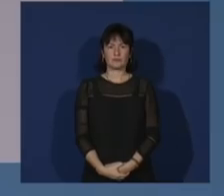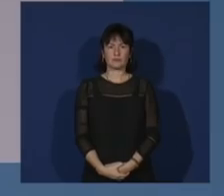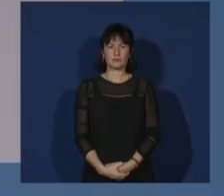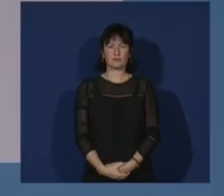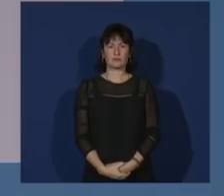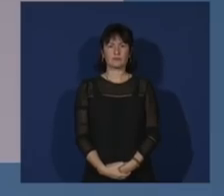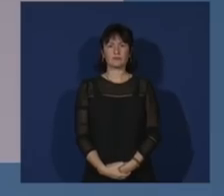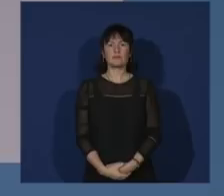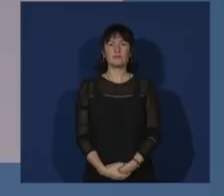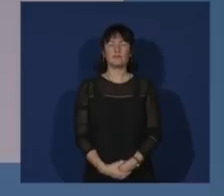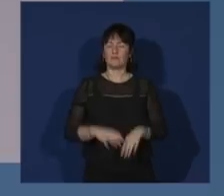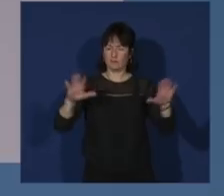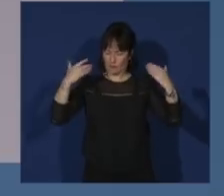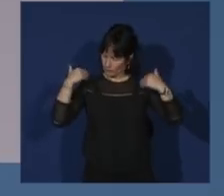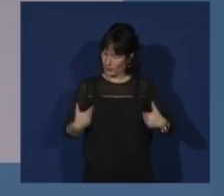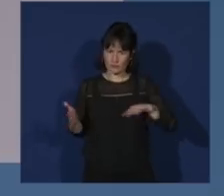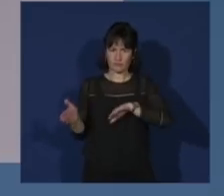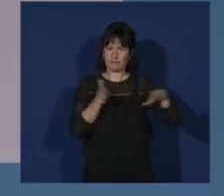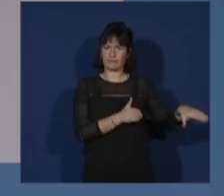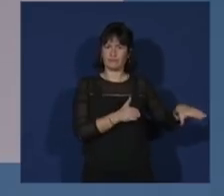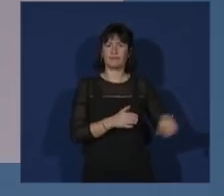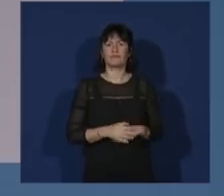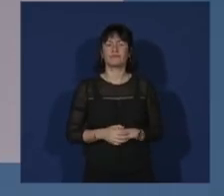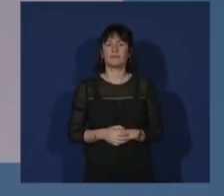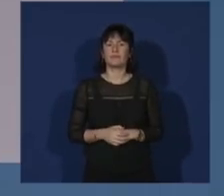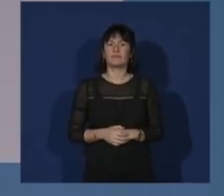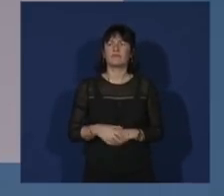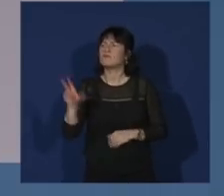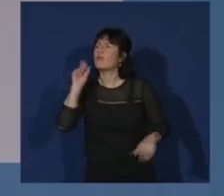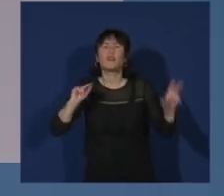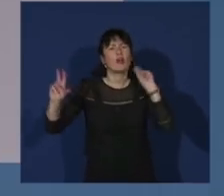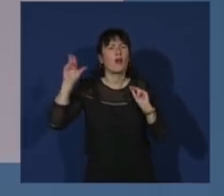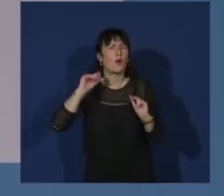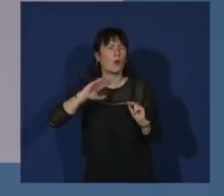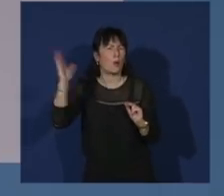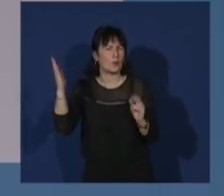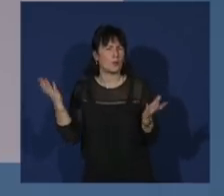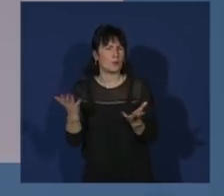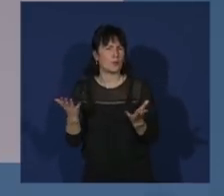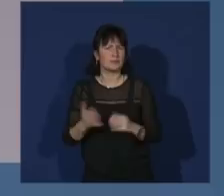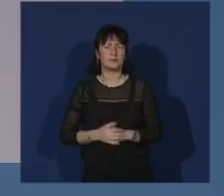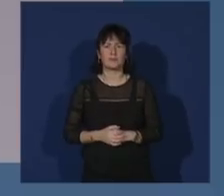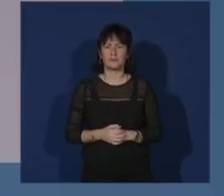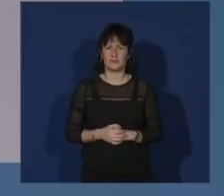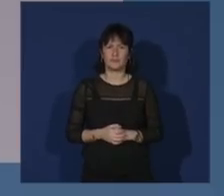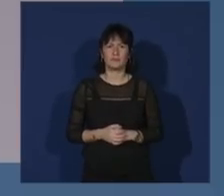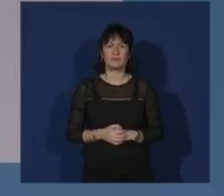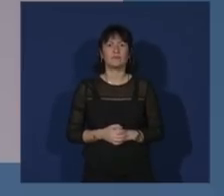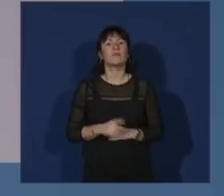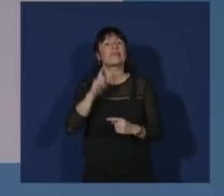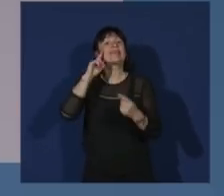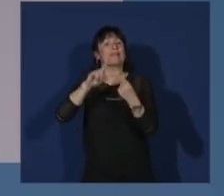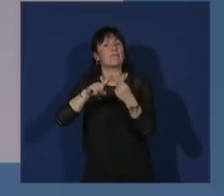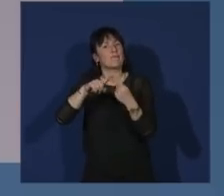Mais assez parlé de moi. Qu'est-ce qu'on entend d'autre, si l'on tend l'oreille, sur La République en marche,